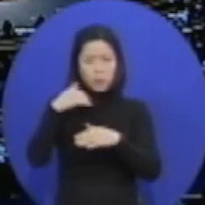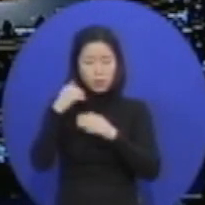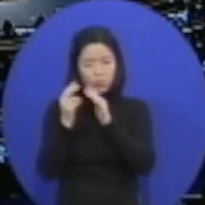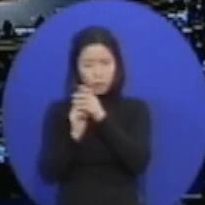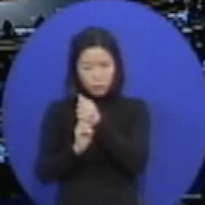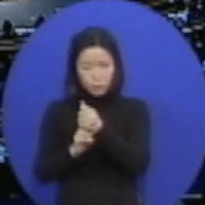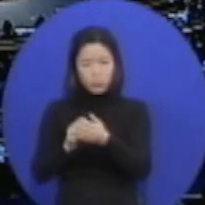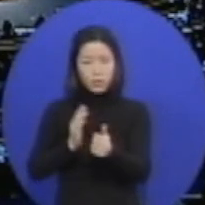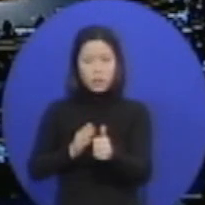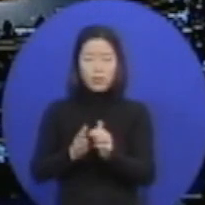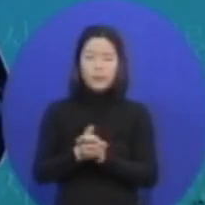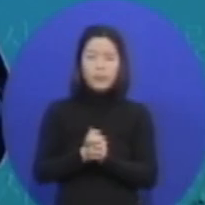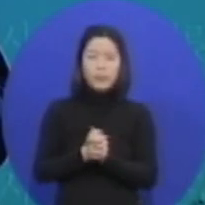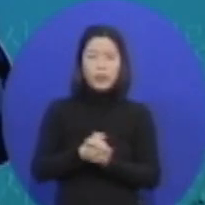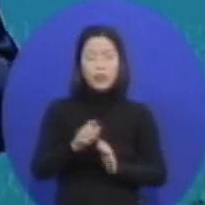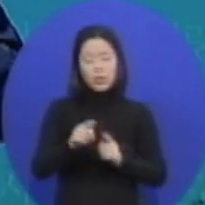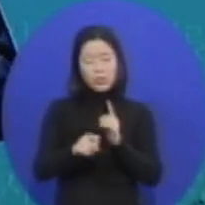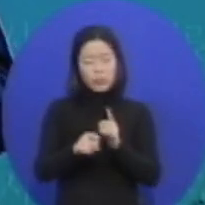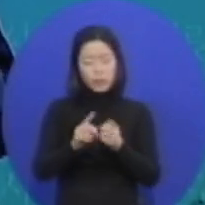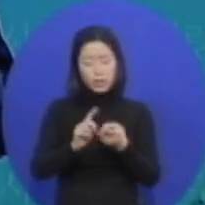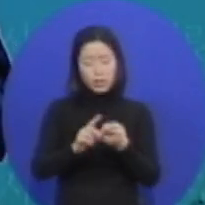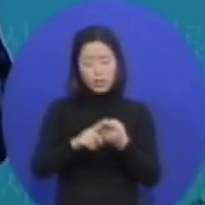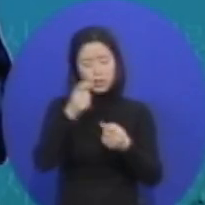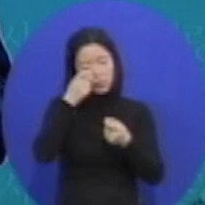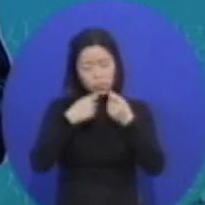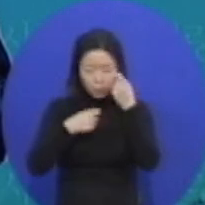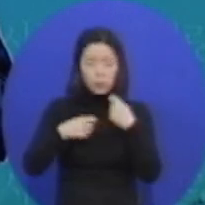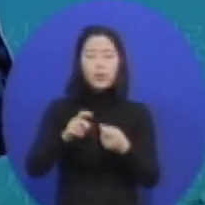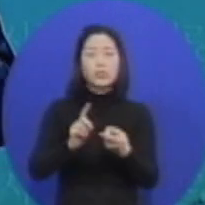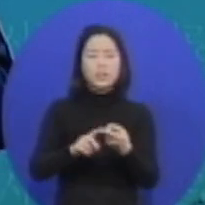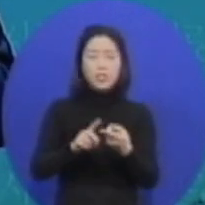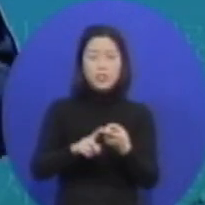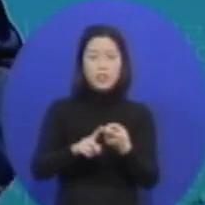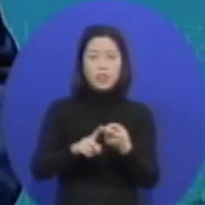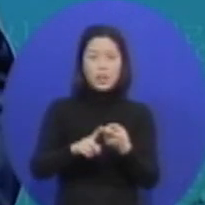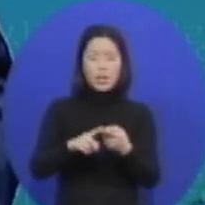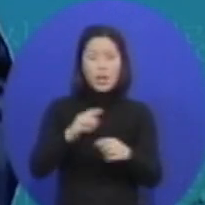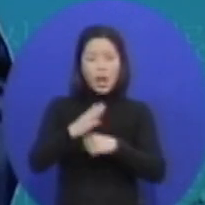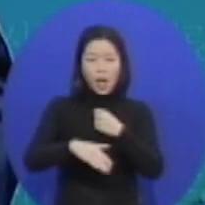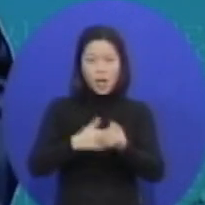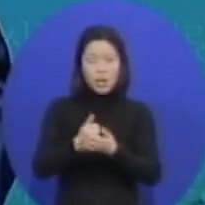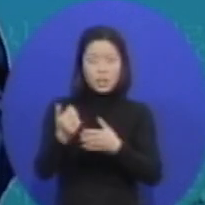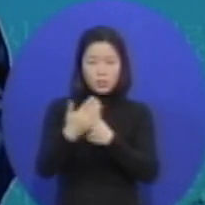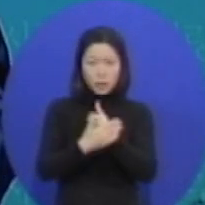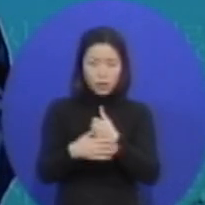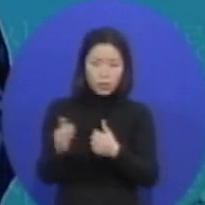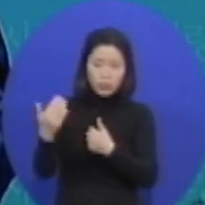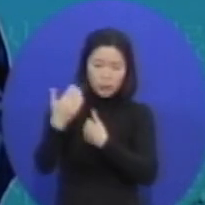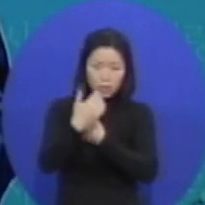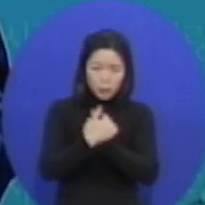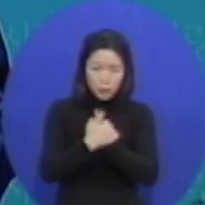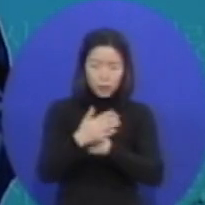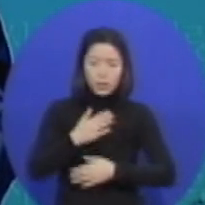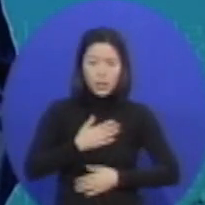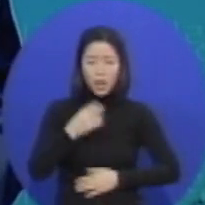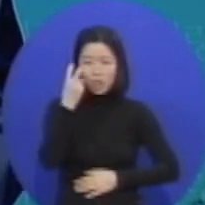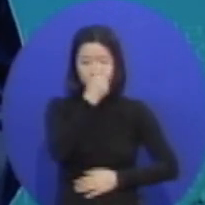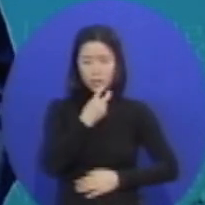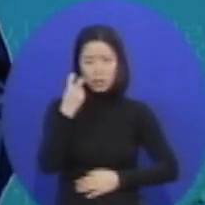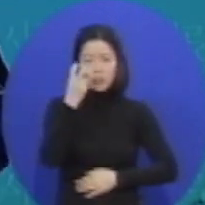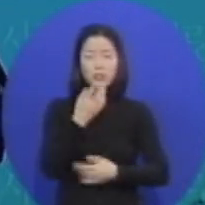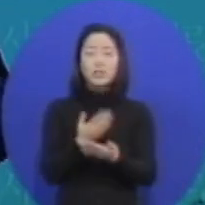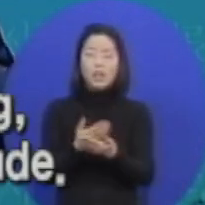그냥 눈물 그 자체의 하나님 하나님 정말 저를 은혜로 덮어 주시고 저를 지켜 달라고